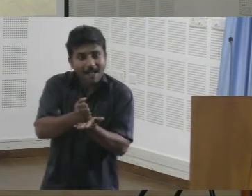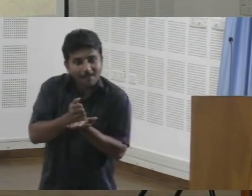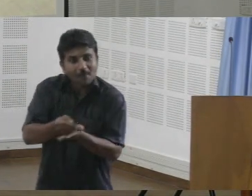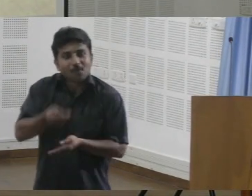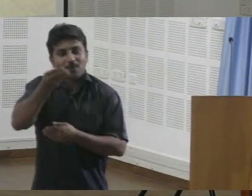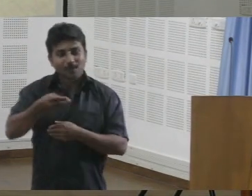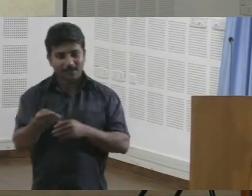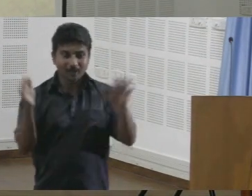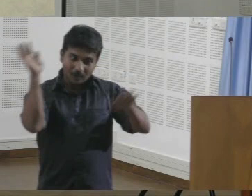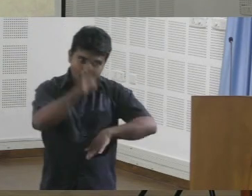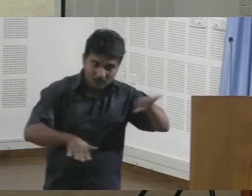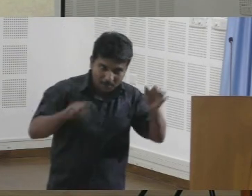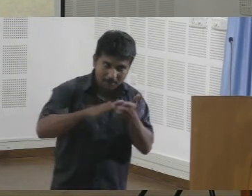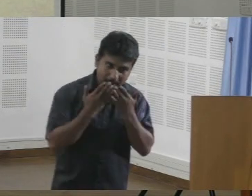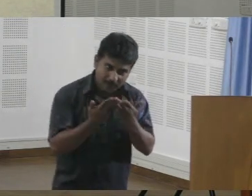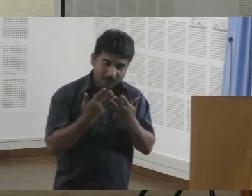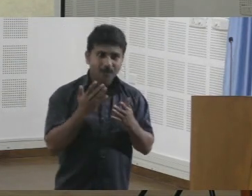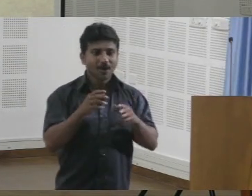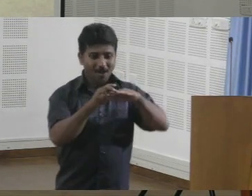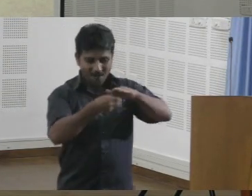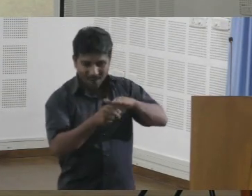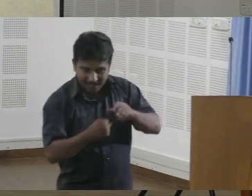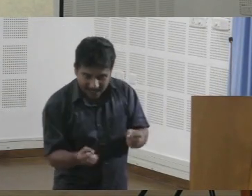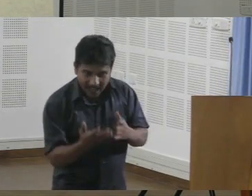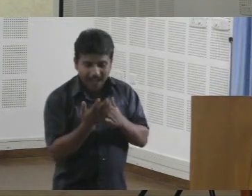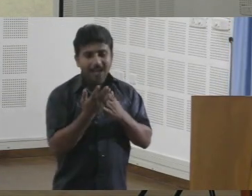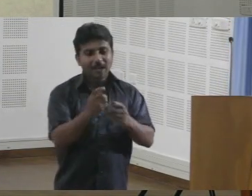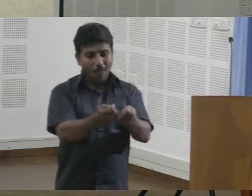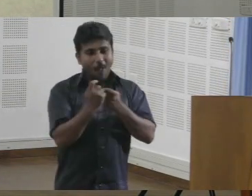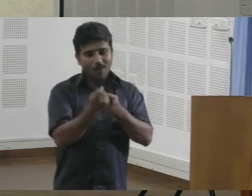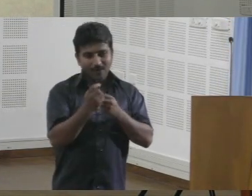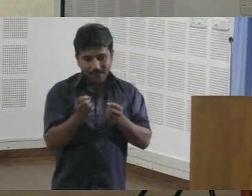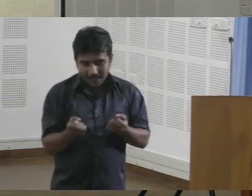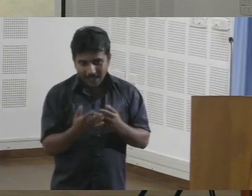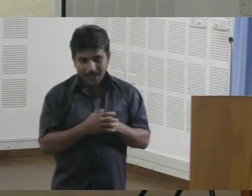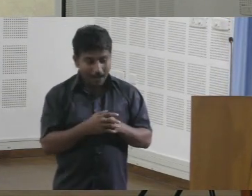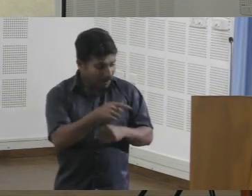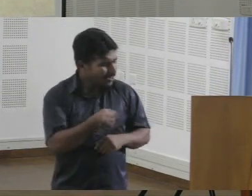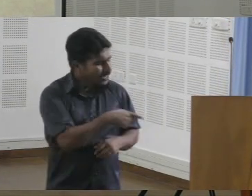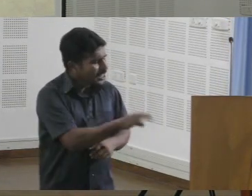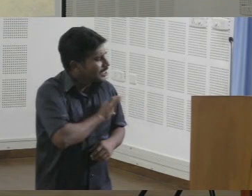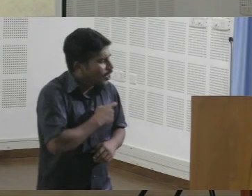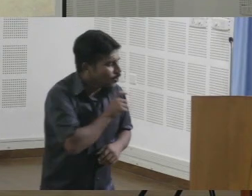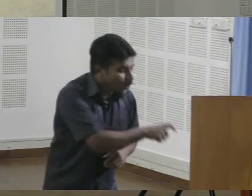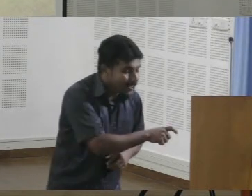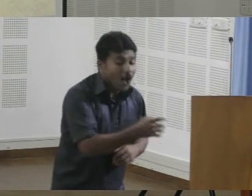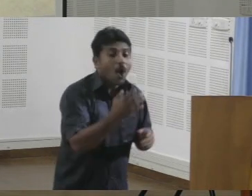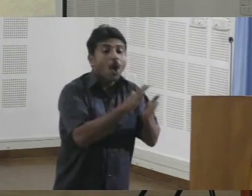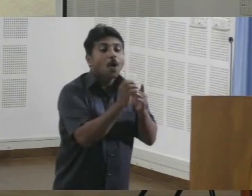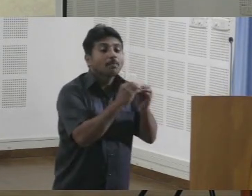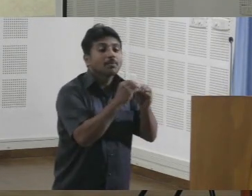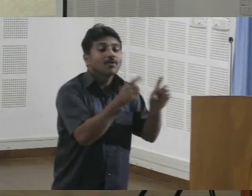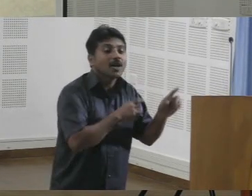സ്വിമ്മിങ് പഠിച്ചു, റോളർ സ്കേറ്റിംഗ്, സൈക്ലിംഗ്, ഹോഴ്സ് റൈഡിങ്. ഹോഴ്സ് റൈഡിംഗ് ആണ് അവനോട് ചോദിച്ചാൽ അവൻ്റെ ഫേവറേറ്റ് ഹോബി എന്താണെന്ന് ചോദിച്ചാൽ അവൻ